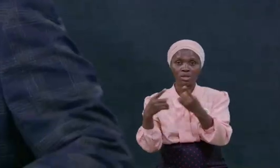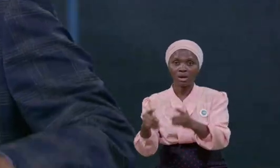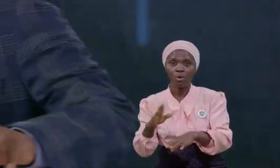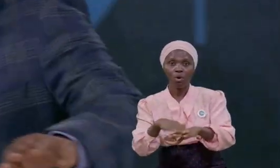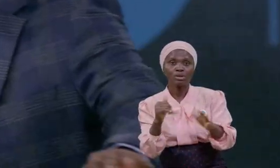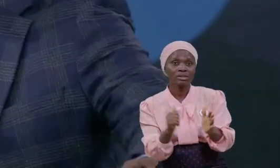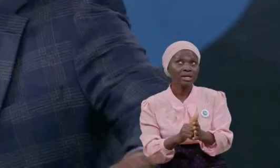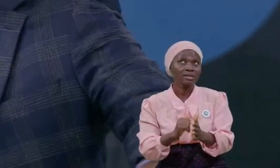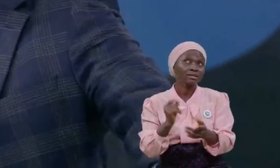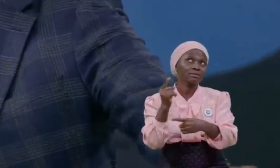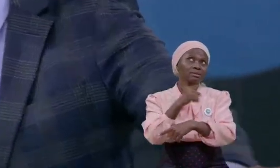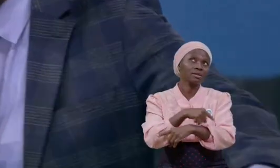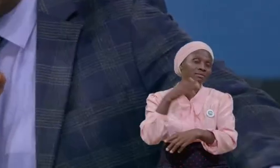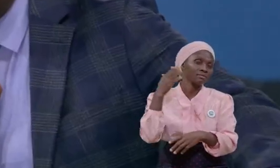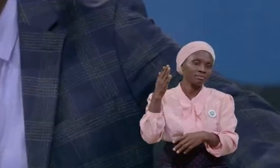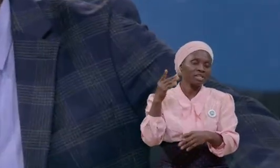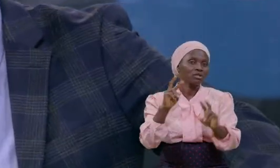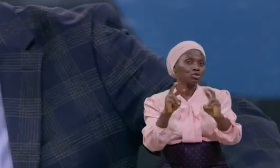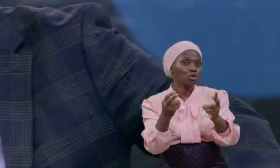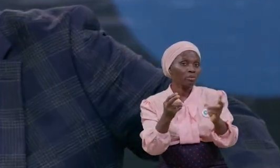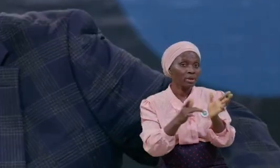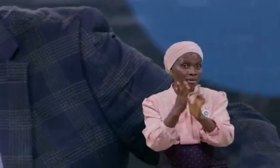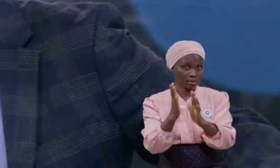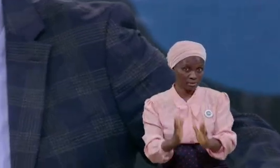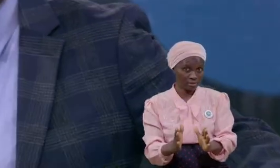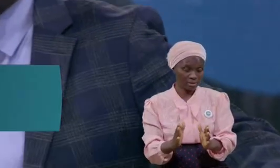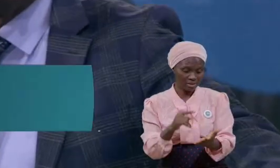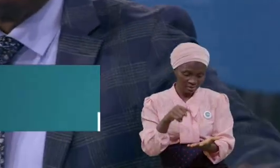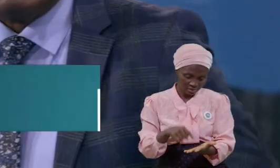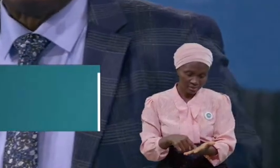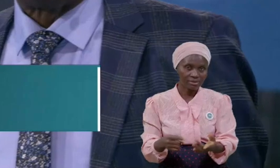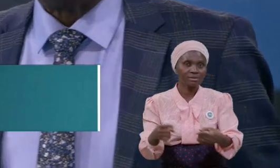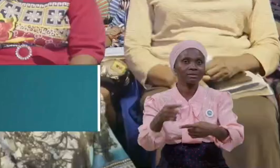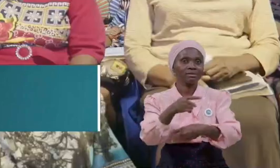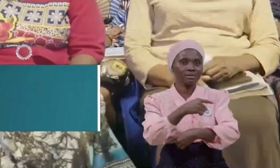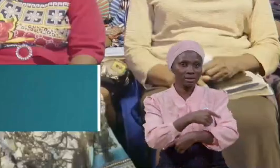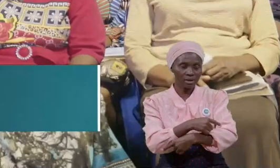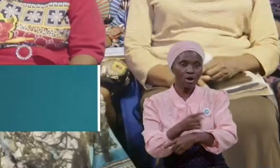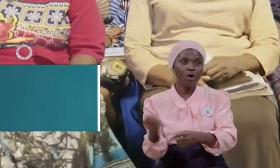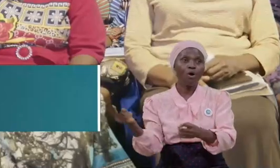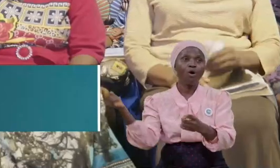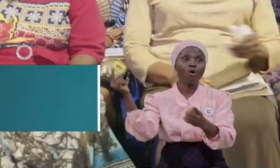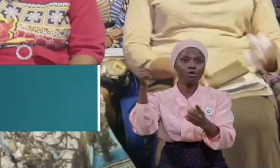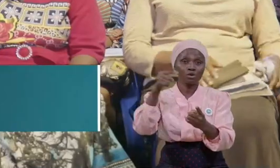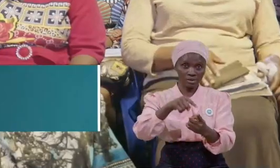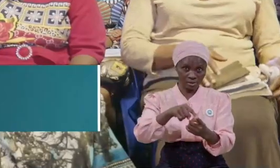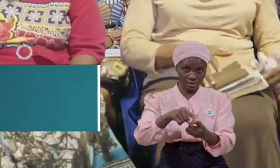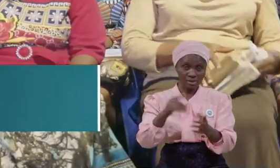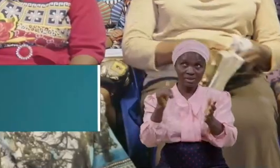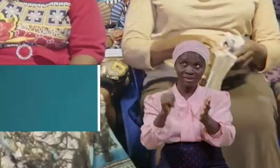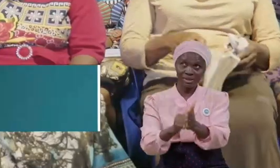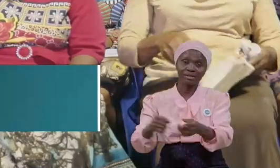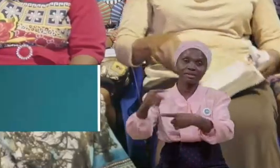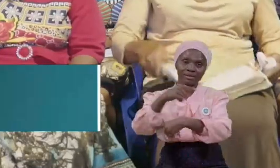du message, chrétien aujourd'hui jusqu'à ce jour-là. Nous considérons